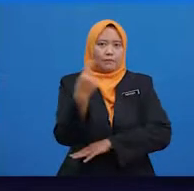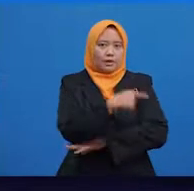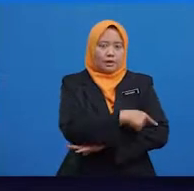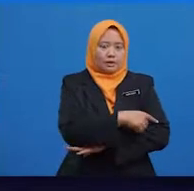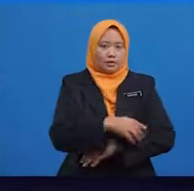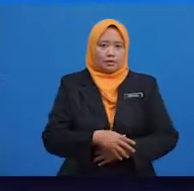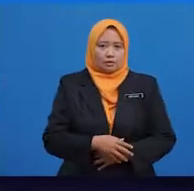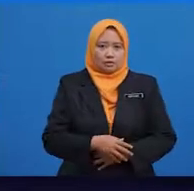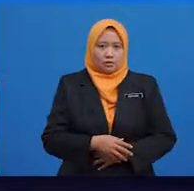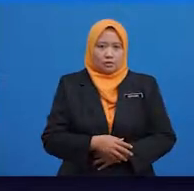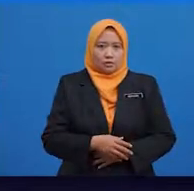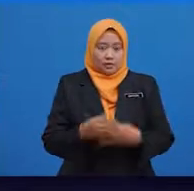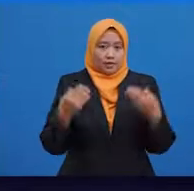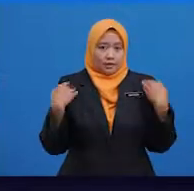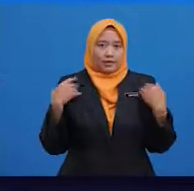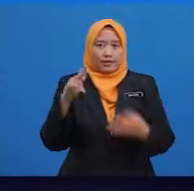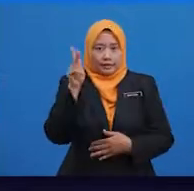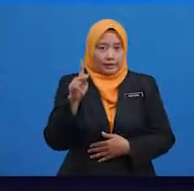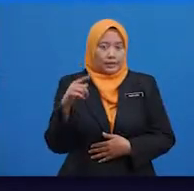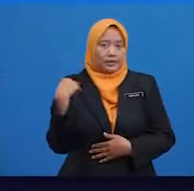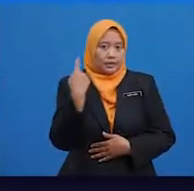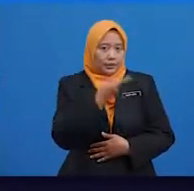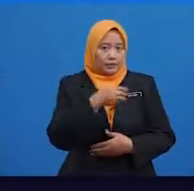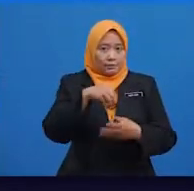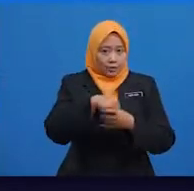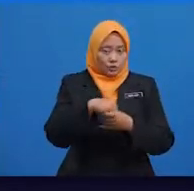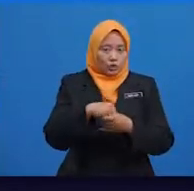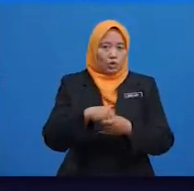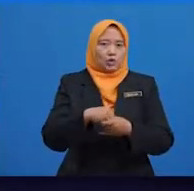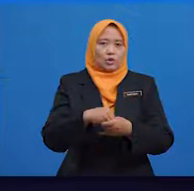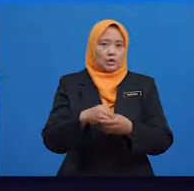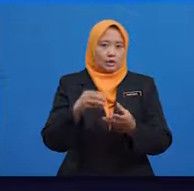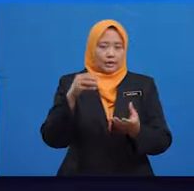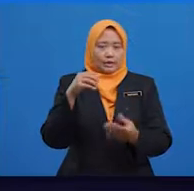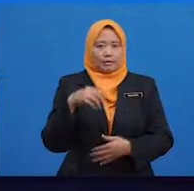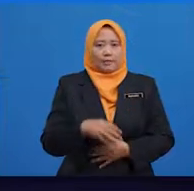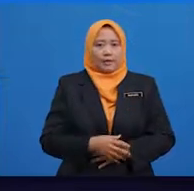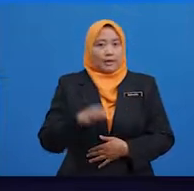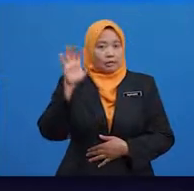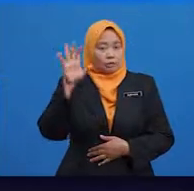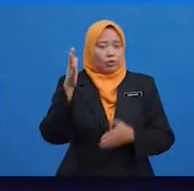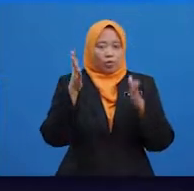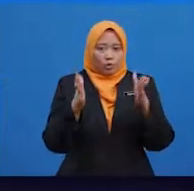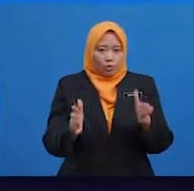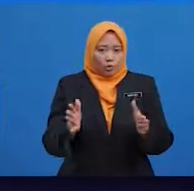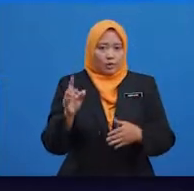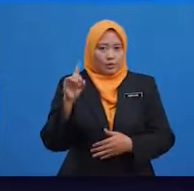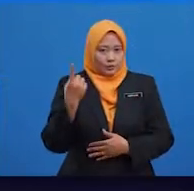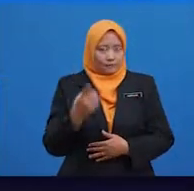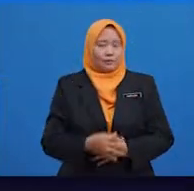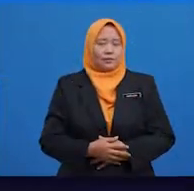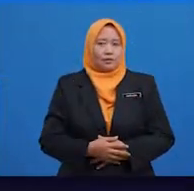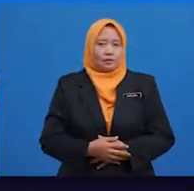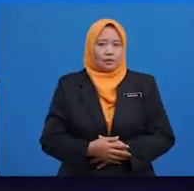Adakah kita termasuk dalam kategori 50 orang tersebut? Tepuk dada, sayangi jantung